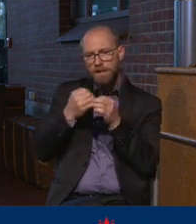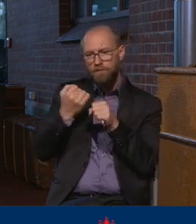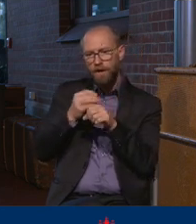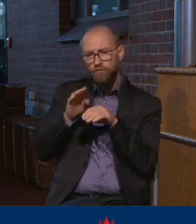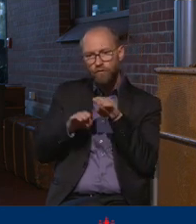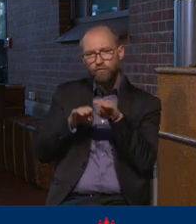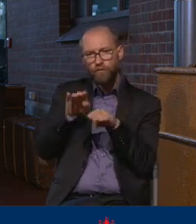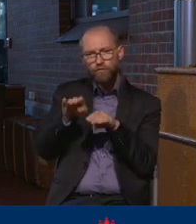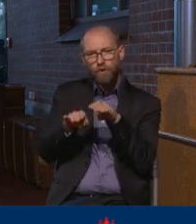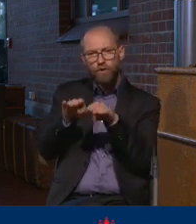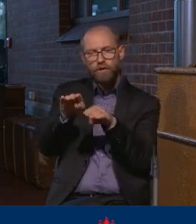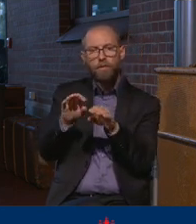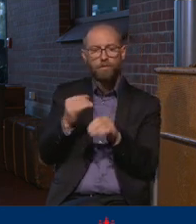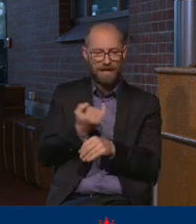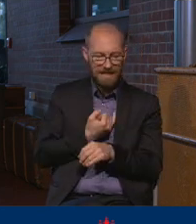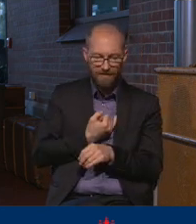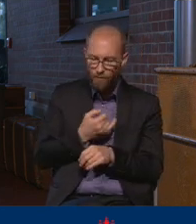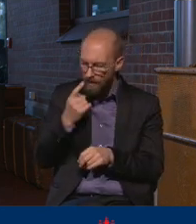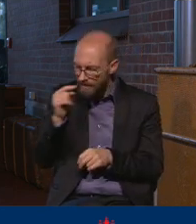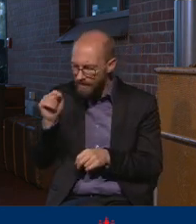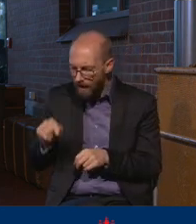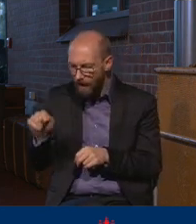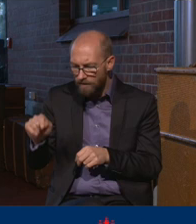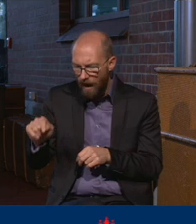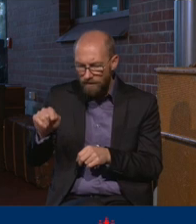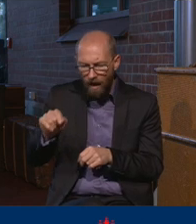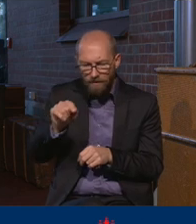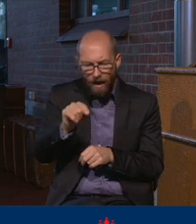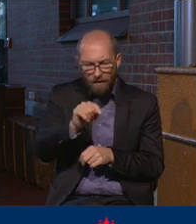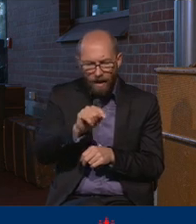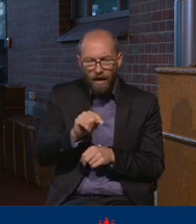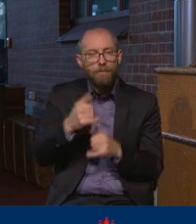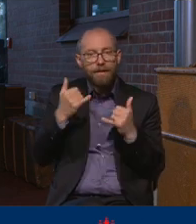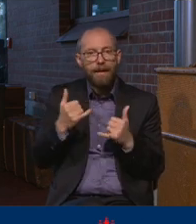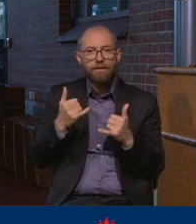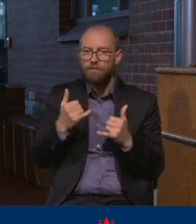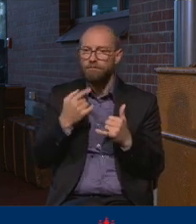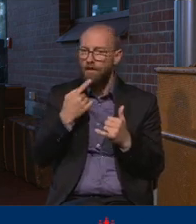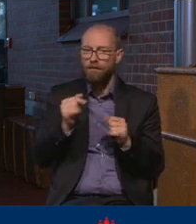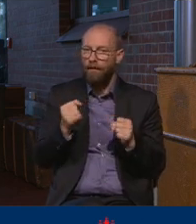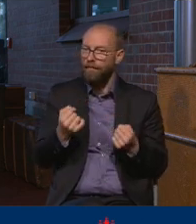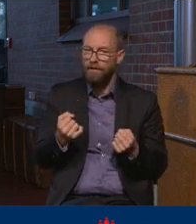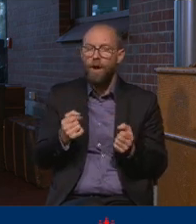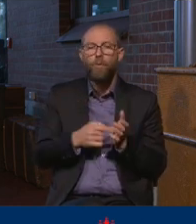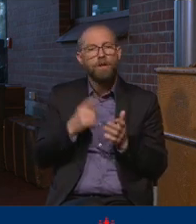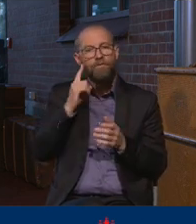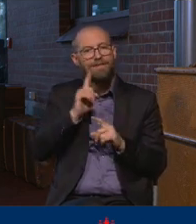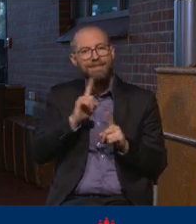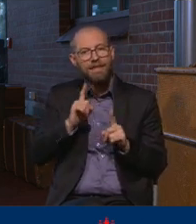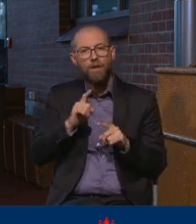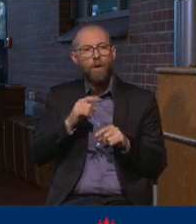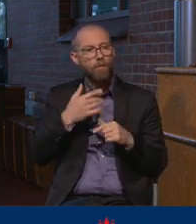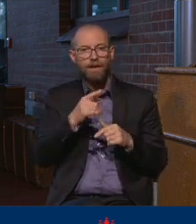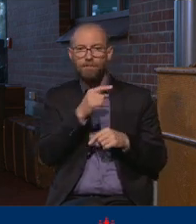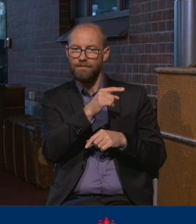können wir zum bestimmten zeitpunkt gar nicht aufrufen wenn wir noch gar nicht wissen ob es eine zeitpunkt